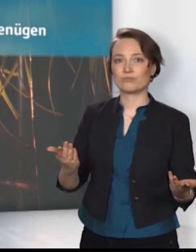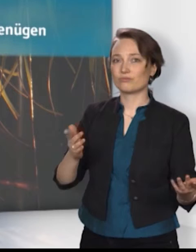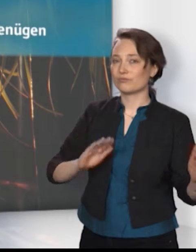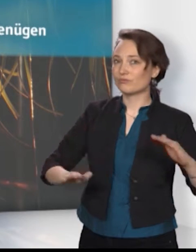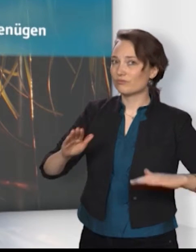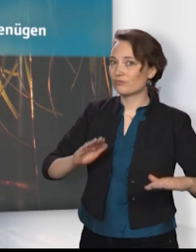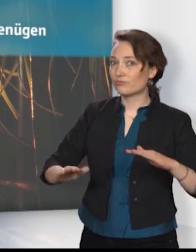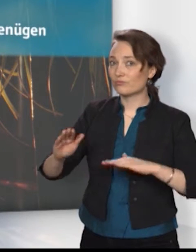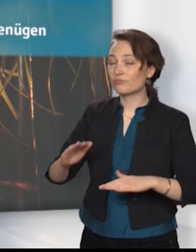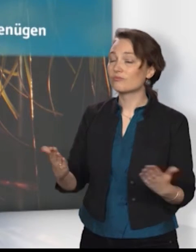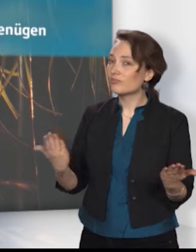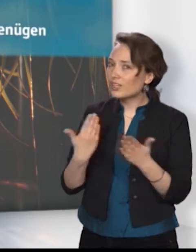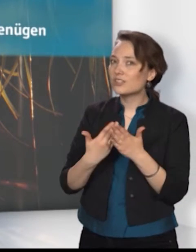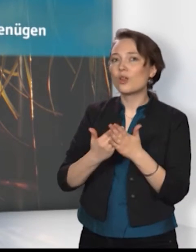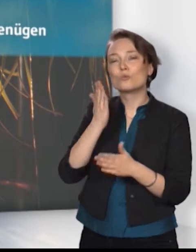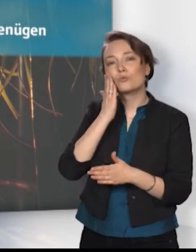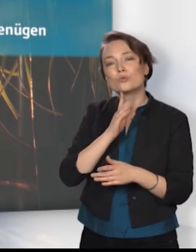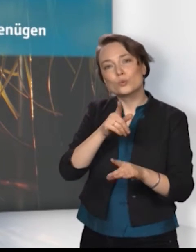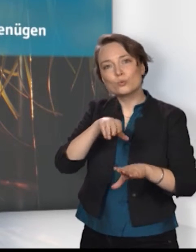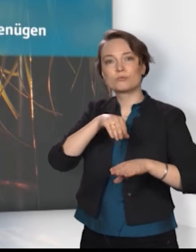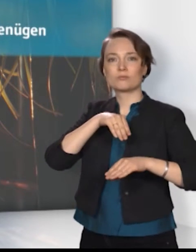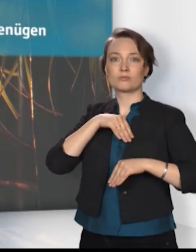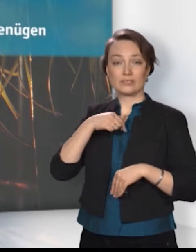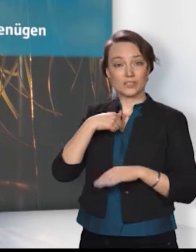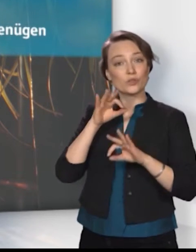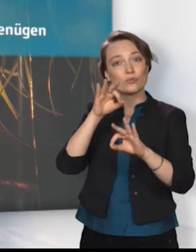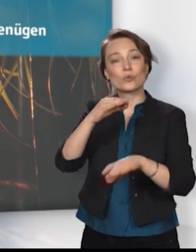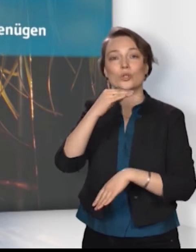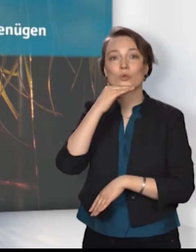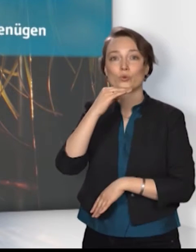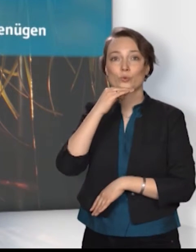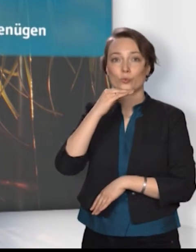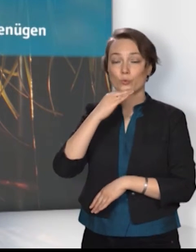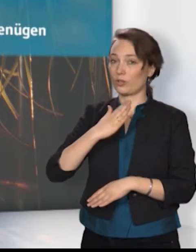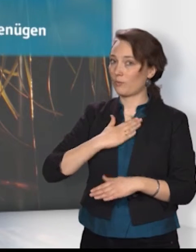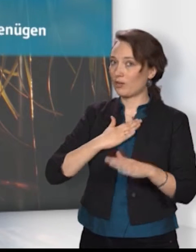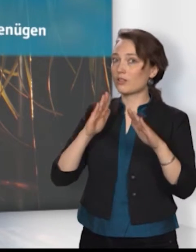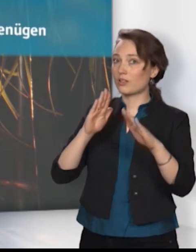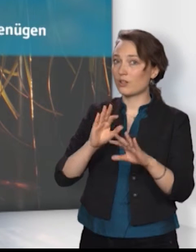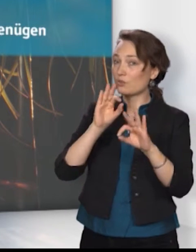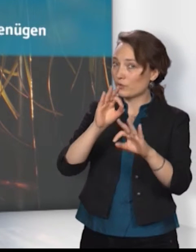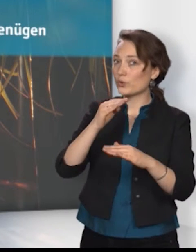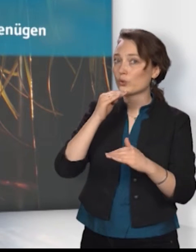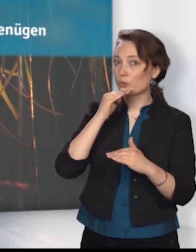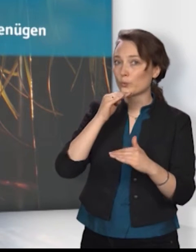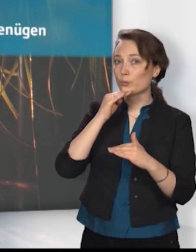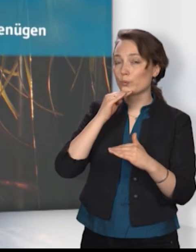Herrn. Lass dir an mir, an meiner Gnade genügen.